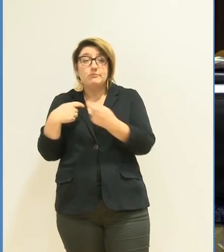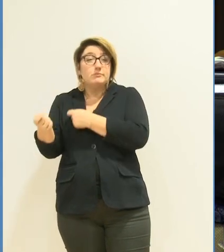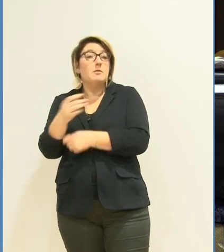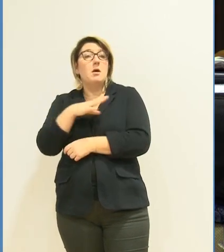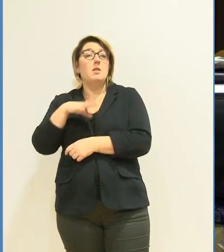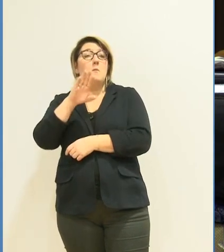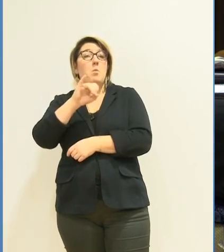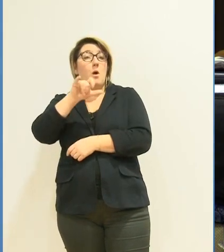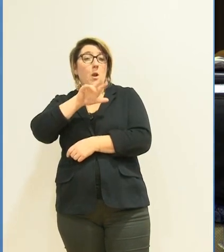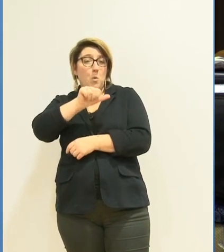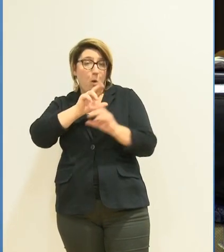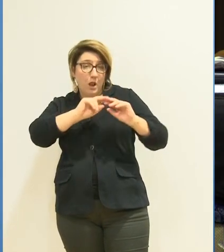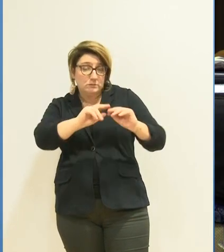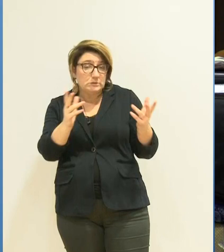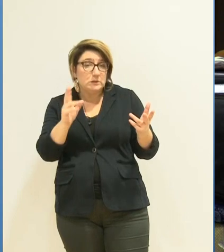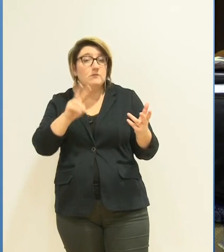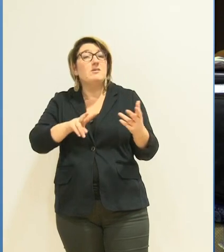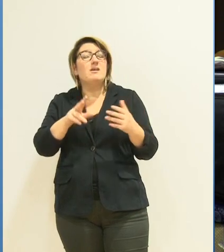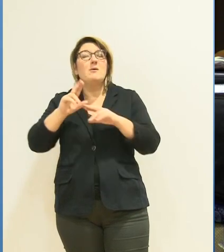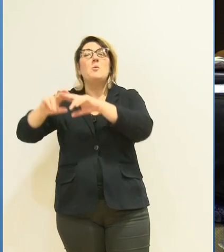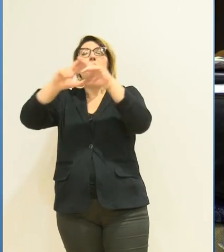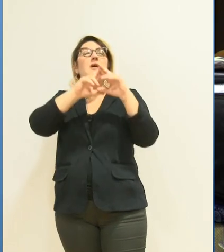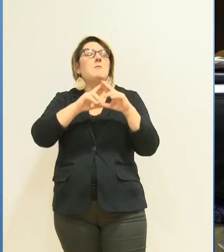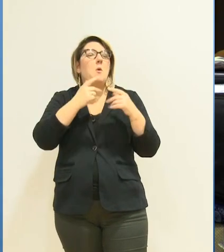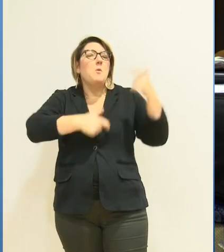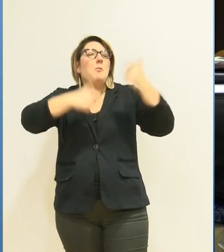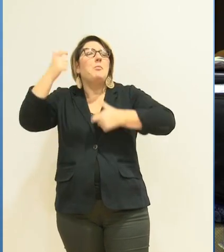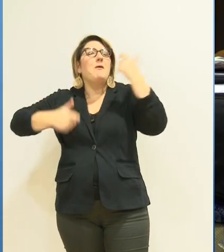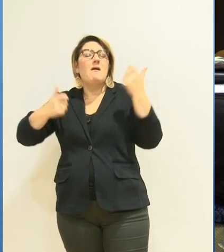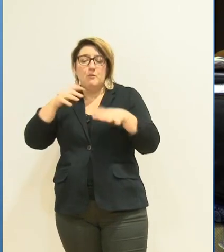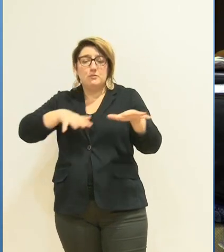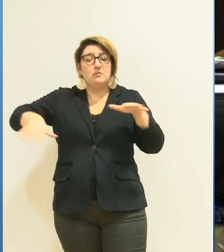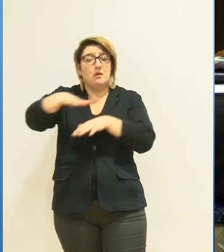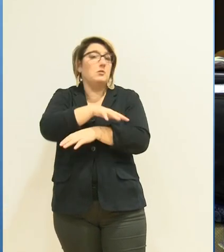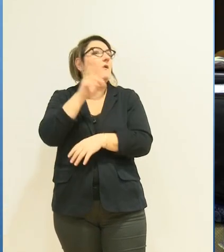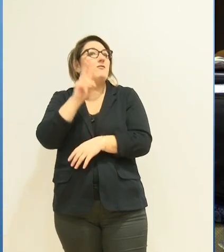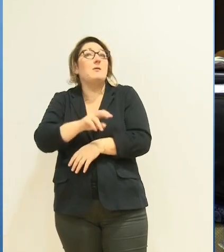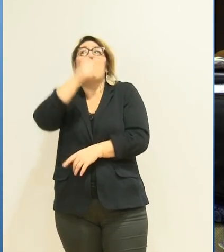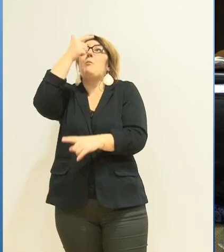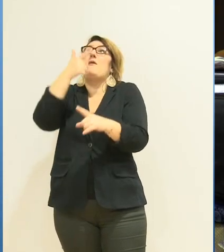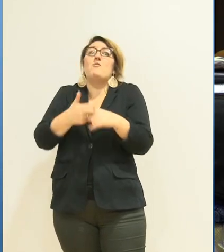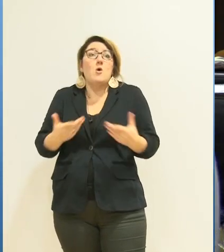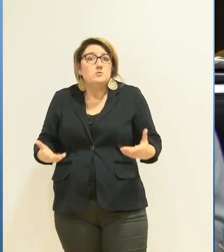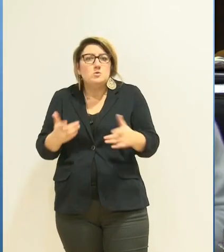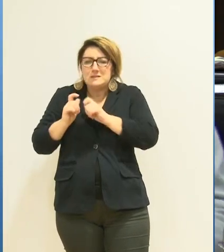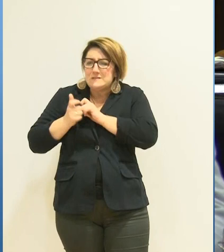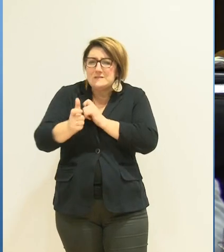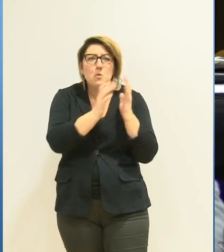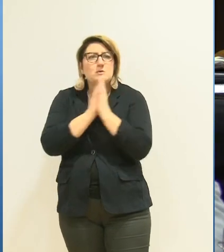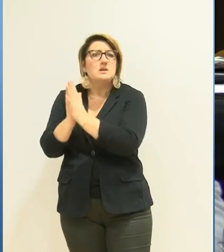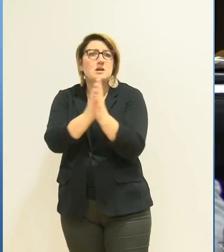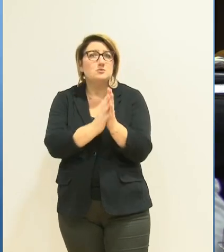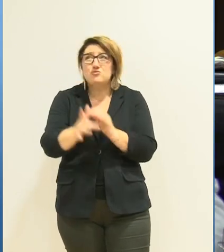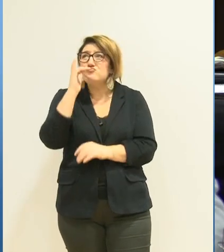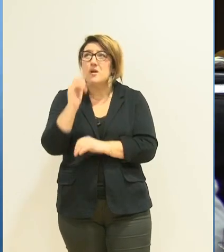en réalité à l'échelle des projets de renouvellement urbain qui ont déjà eu lieu sur le territoire nous ne sommes jamais allés si loin dans la mise en oeuvre de processus de concertation et de